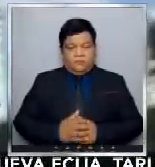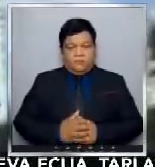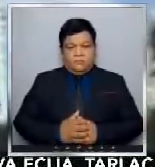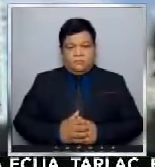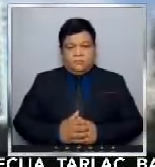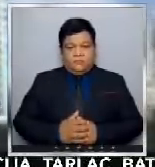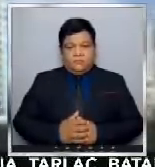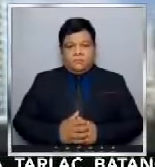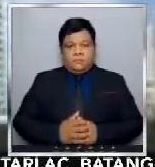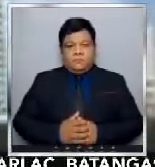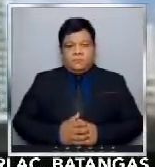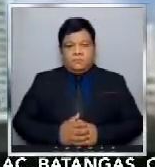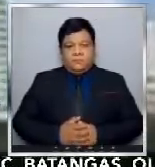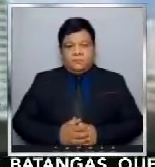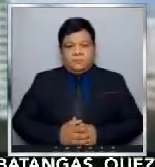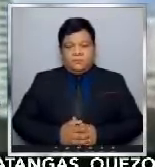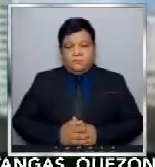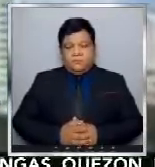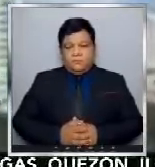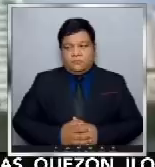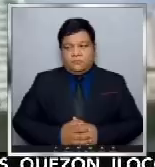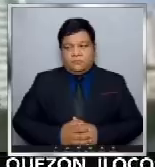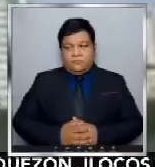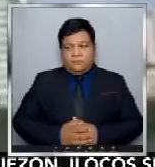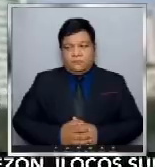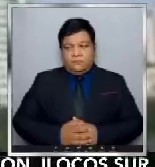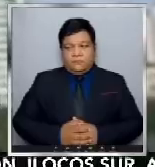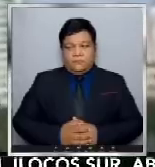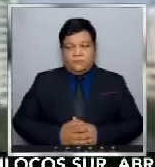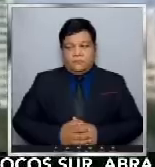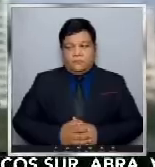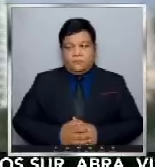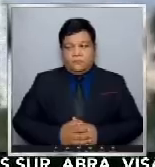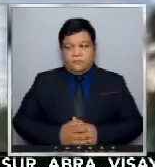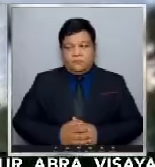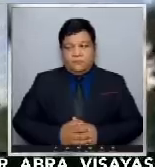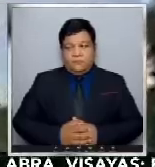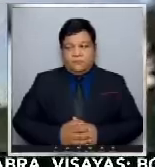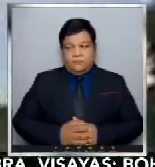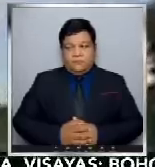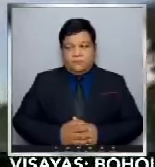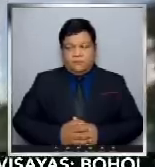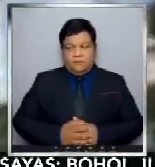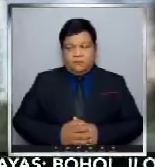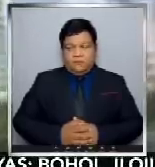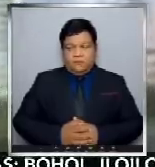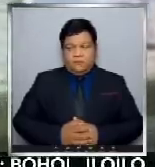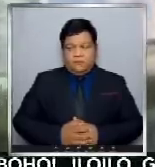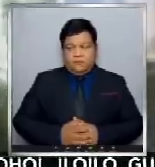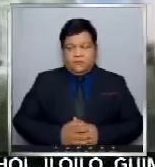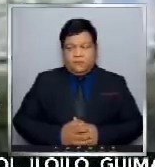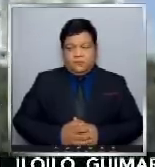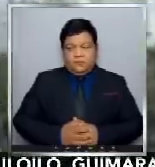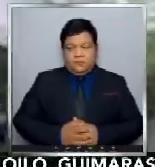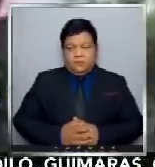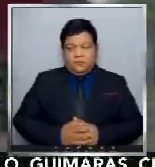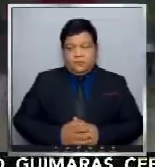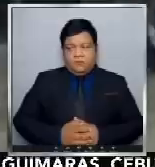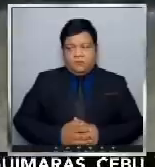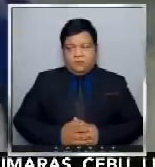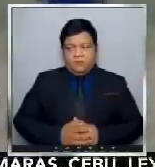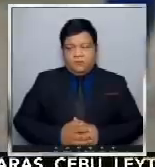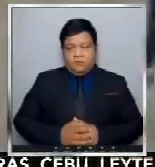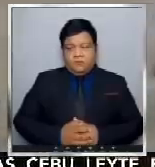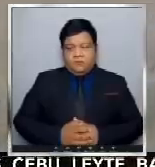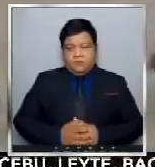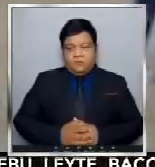air balloon sa Quirino Grandstand kaninang hapon. Ilang kalsadang isinara para bigang daan ang meeting de avance. Kabilang narito ang kanto